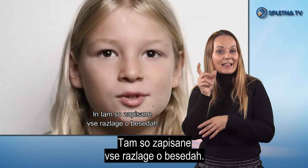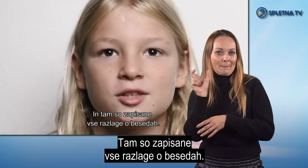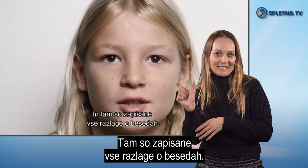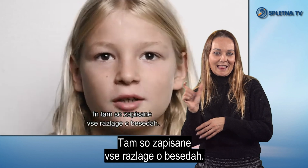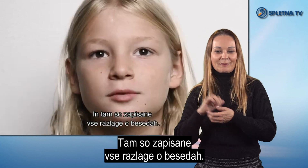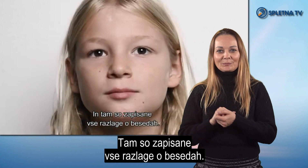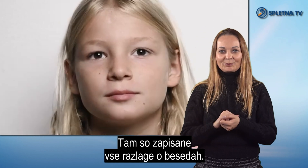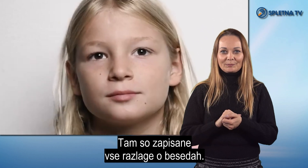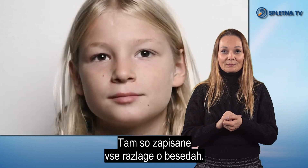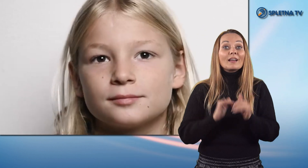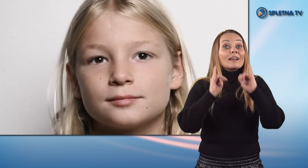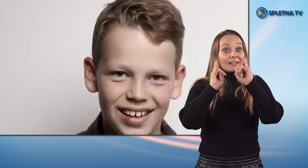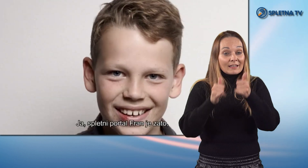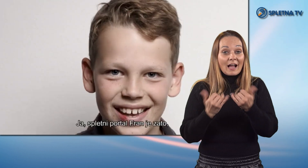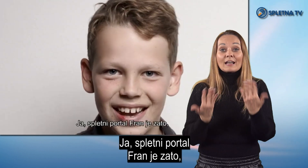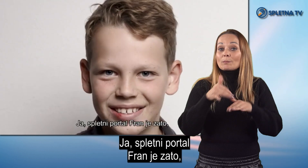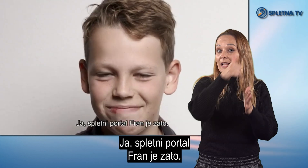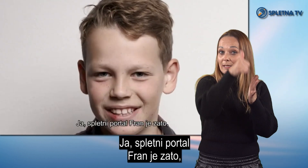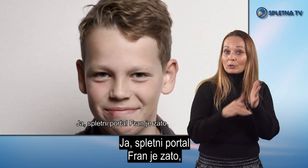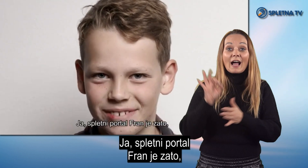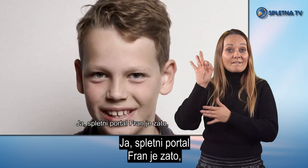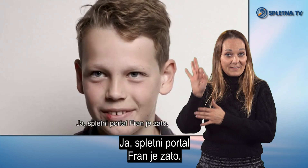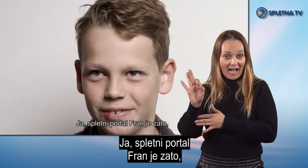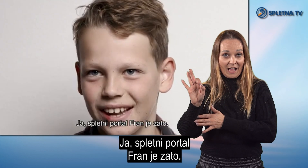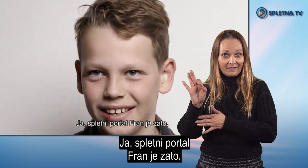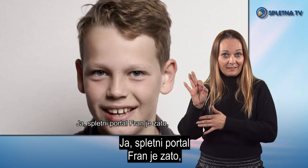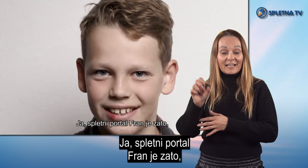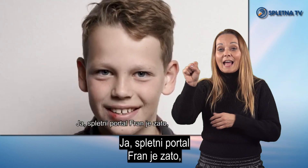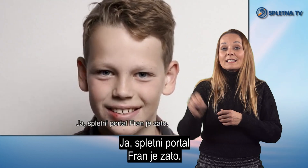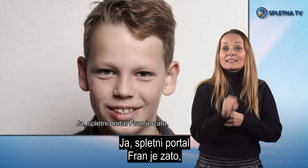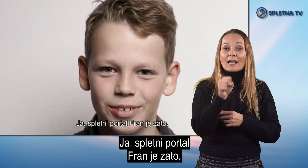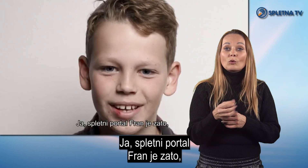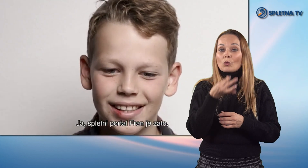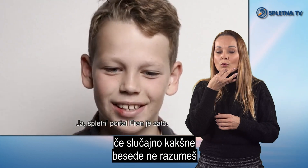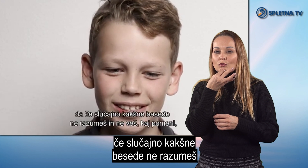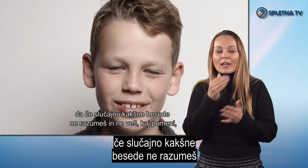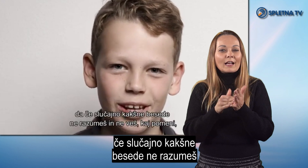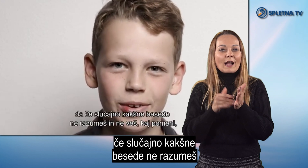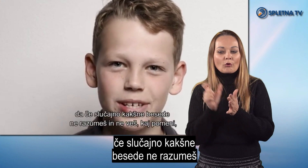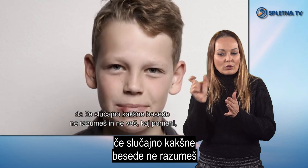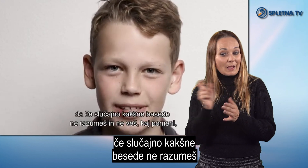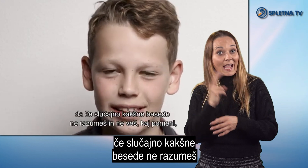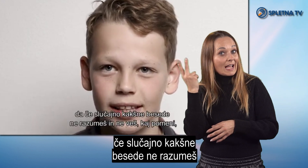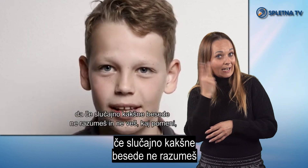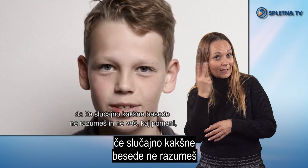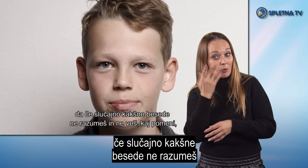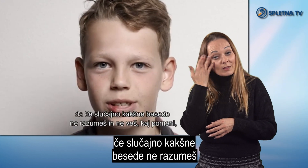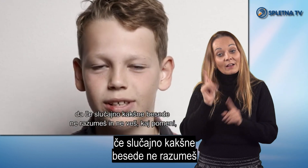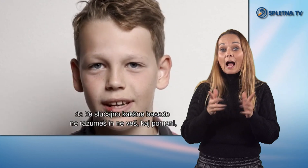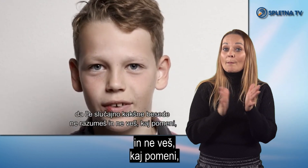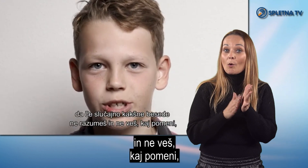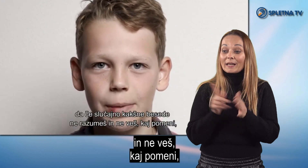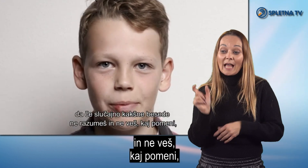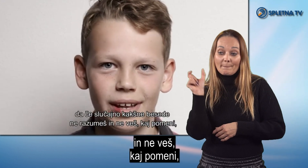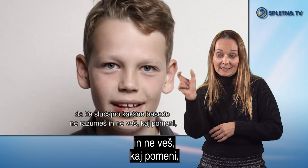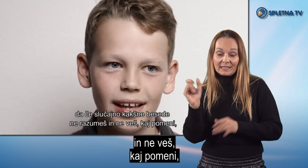o besedah. Ja, spletni portal Fran je zato, da če se slučajno kakšne besede ne razumeš in